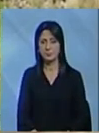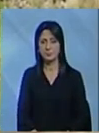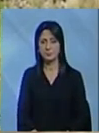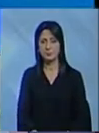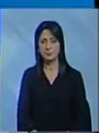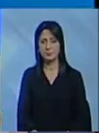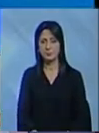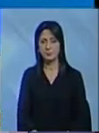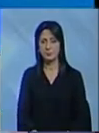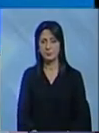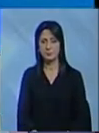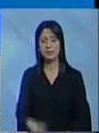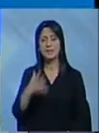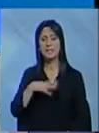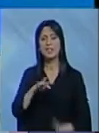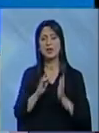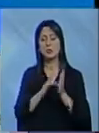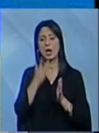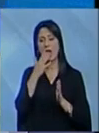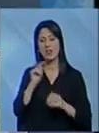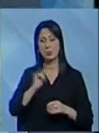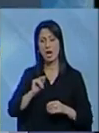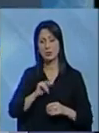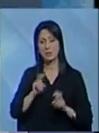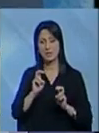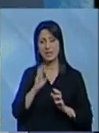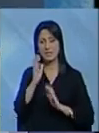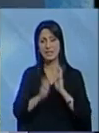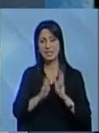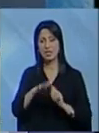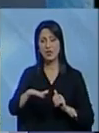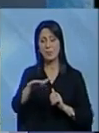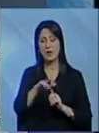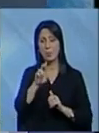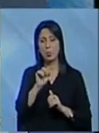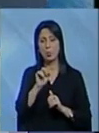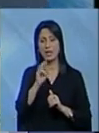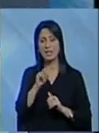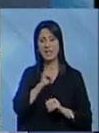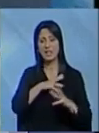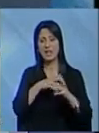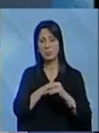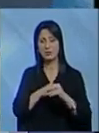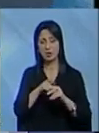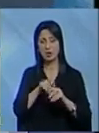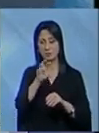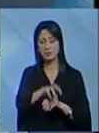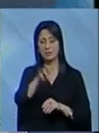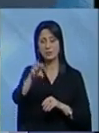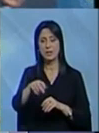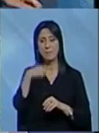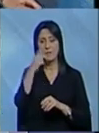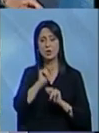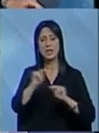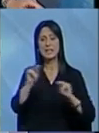ზარალი. საქართველოს ტურიზმის ეროვნულმა ადმინისტრაციამ საერთაშორისო პლატფორმა Booking-თან თანამშრომლობის ობიექტების